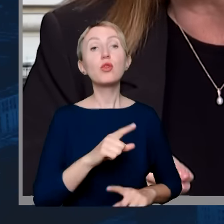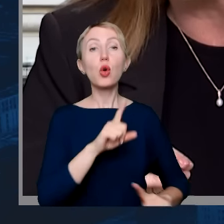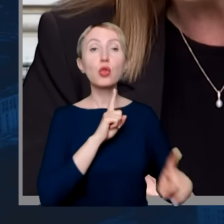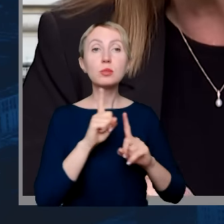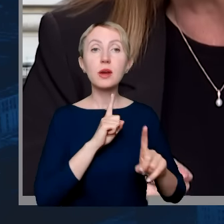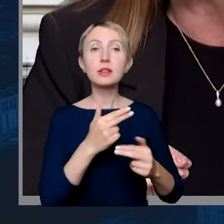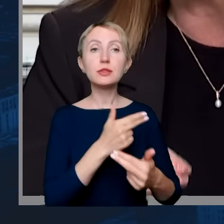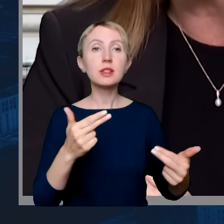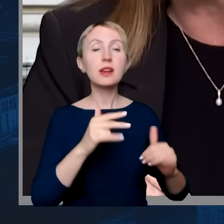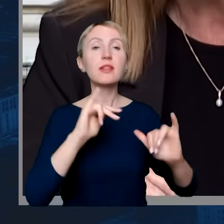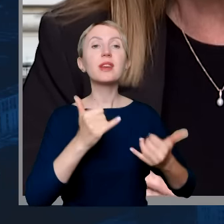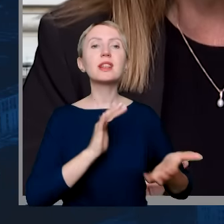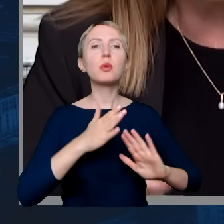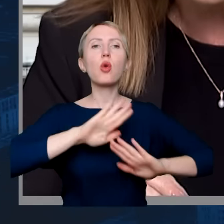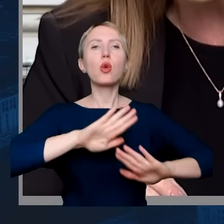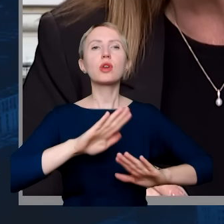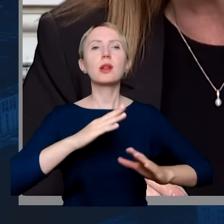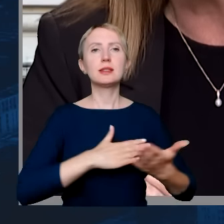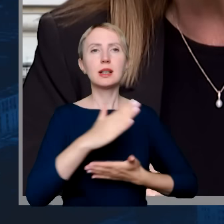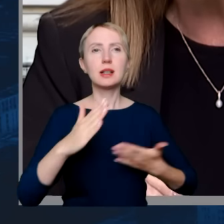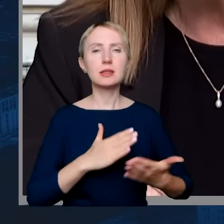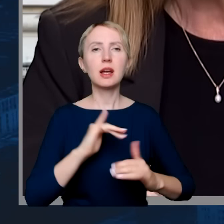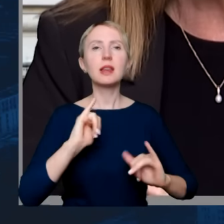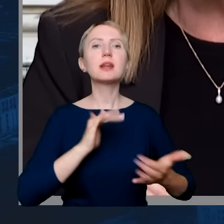jak chronić naszego kraju. Jak chronić tej